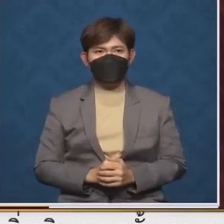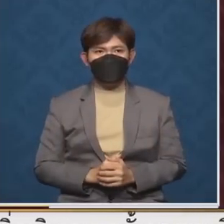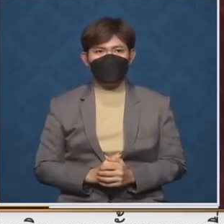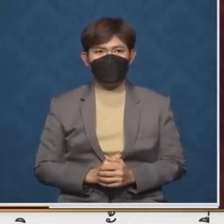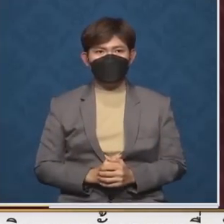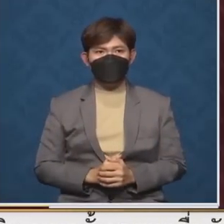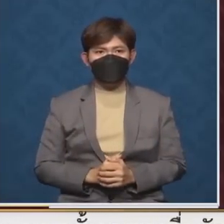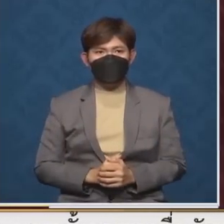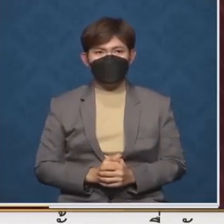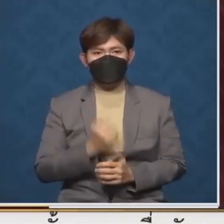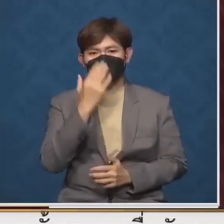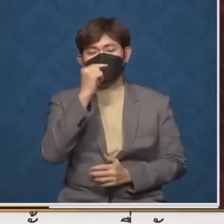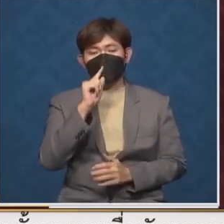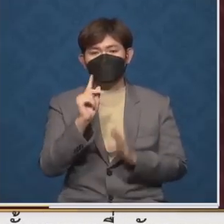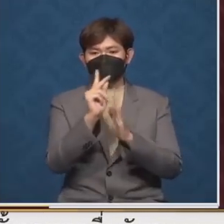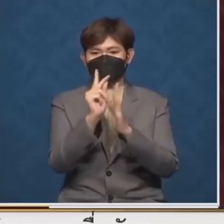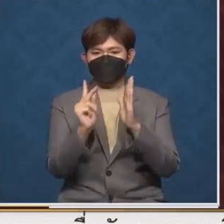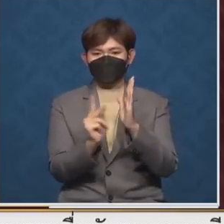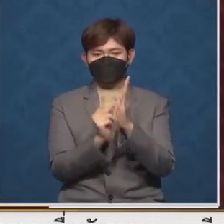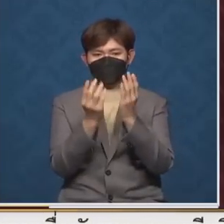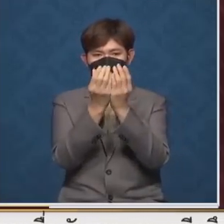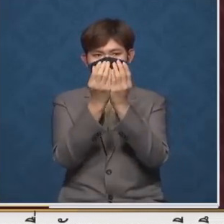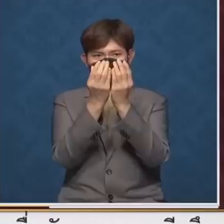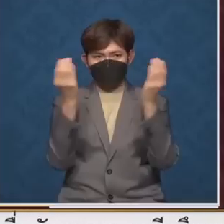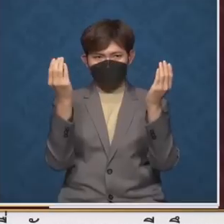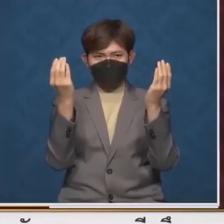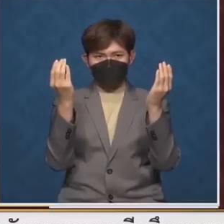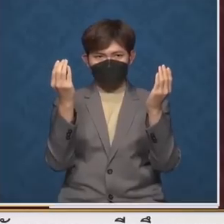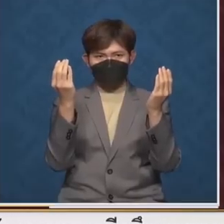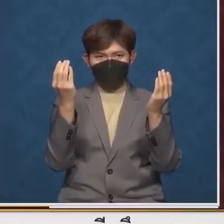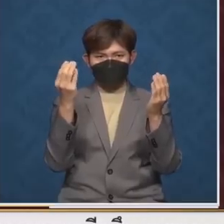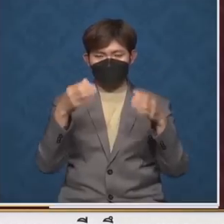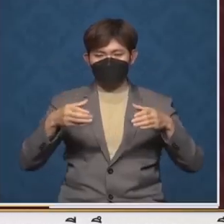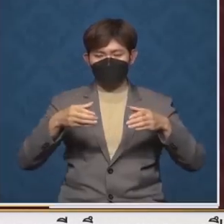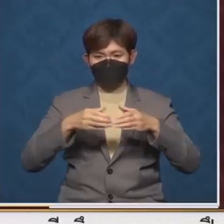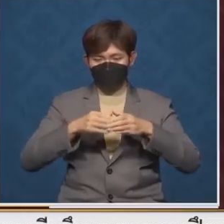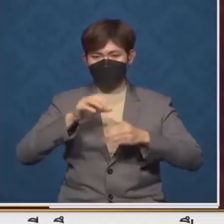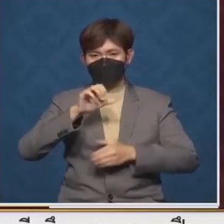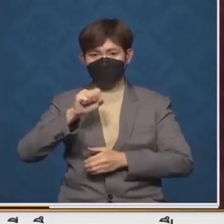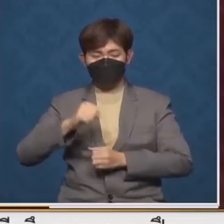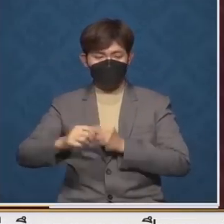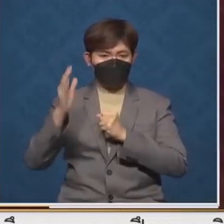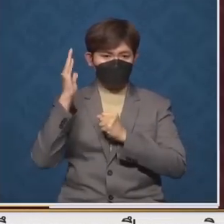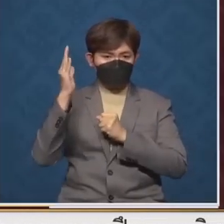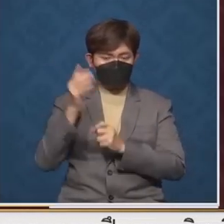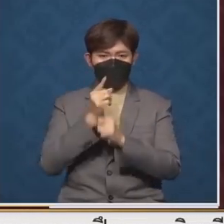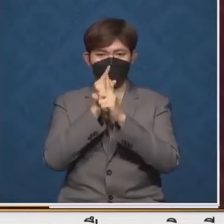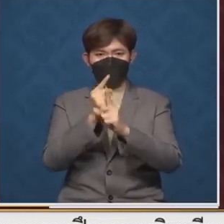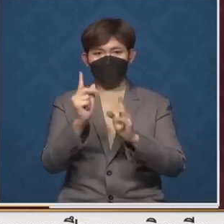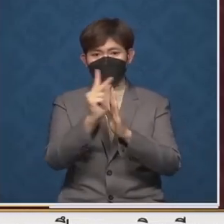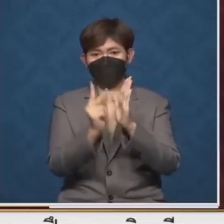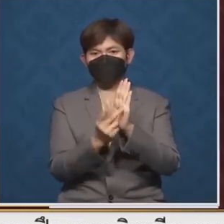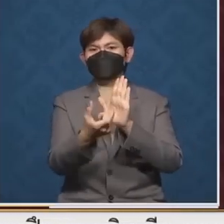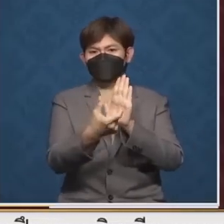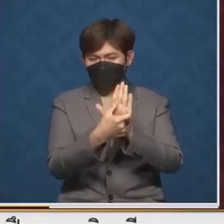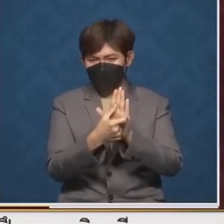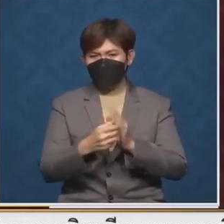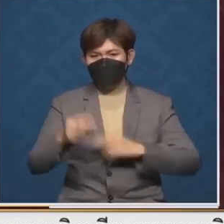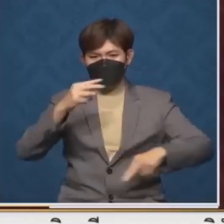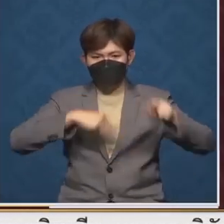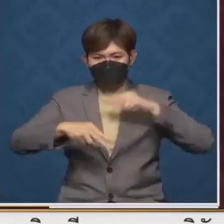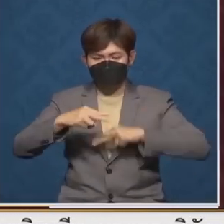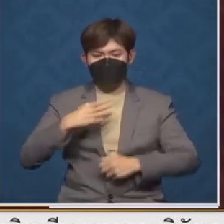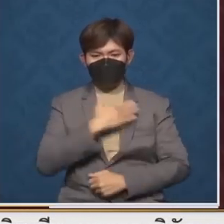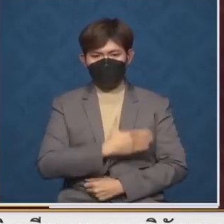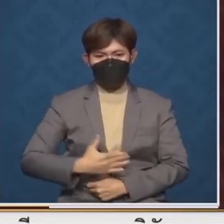นั่นคืออยู่ในรฐมนูลที่พัก สอๆ เพื่อนเราไดอภิปรายบอกว่าตามกฎหมายรัฐมนลการรักษาและสาสุขพื้